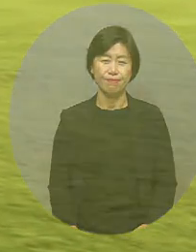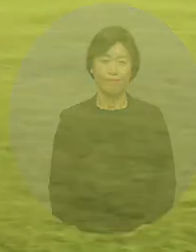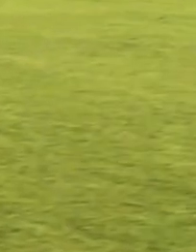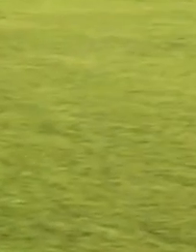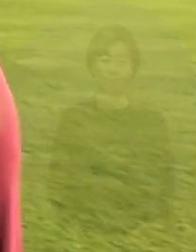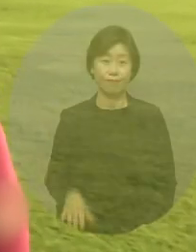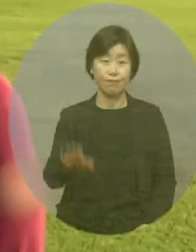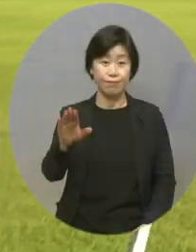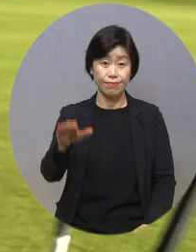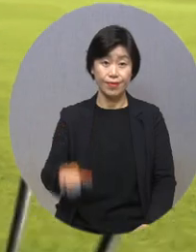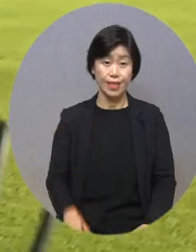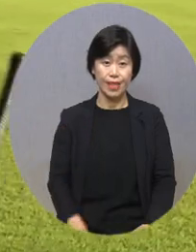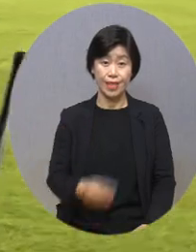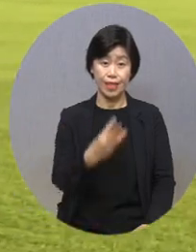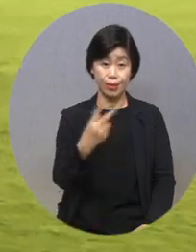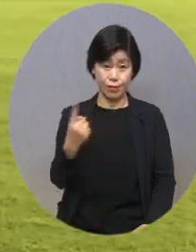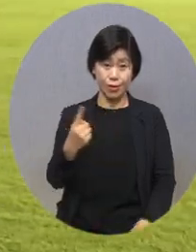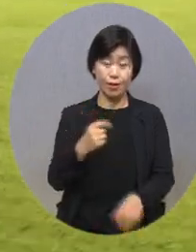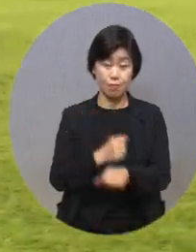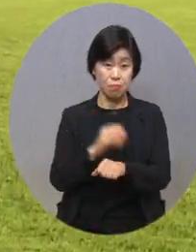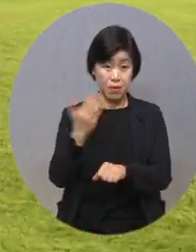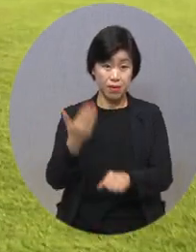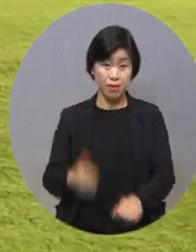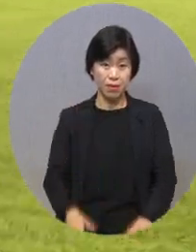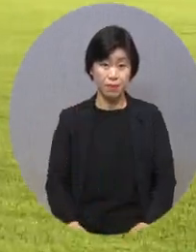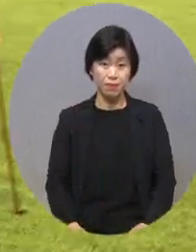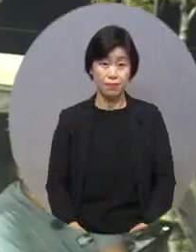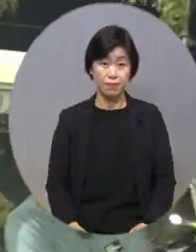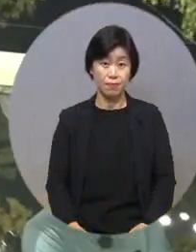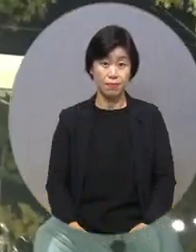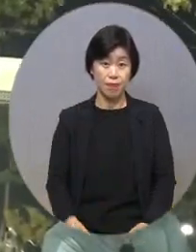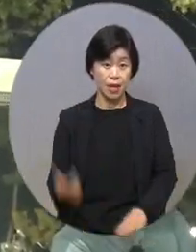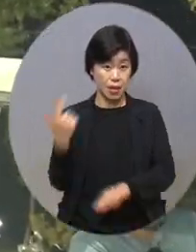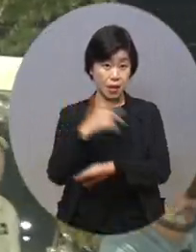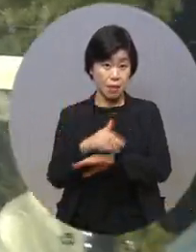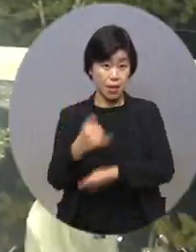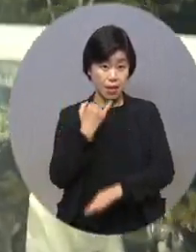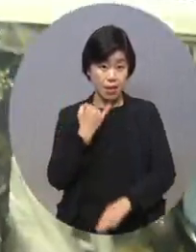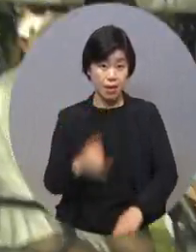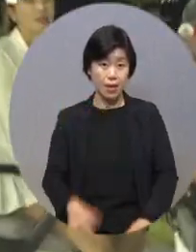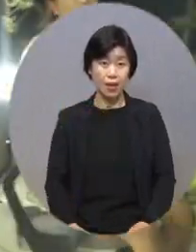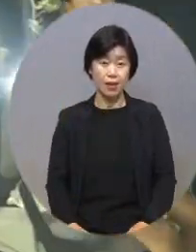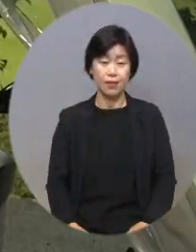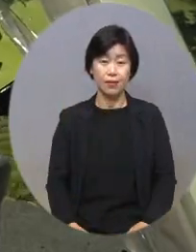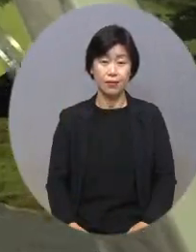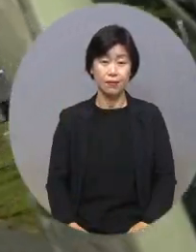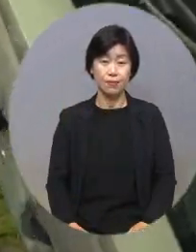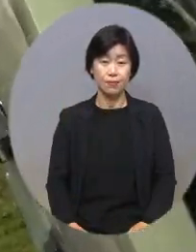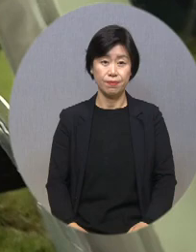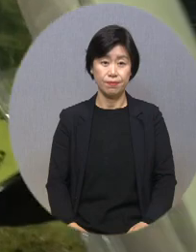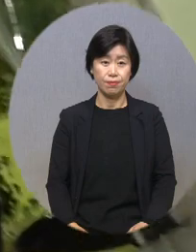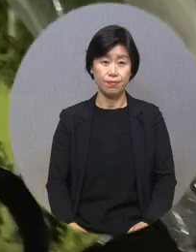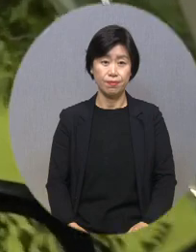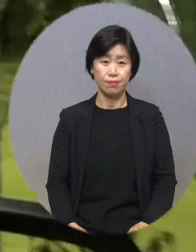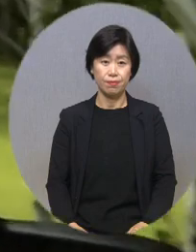오빠 쓰리온 해도 되죠? 쓰리온? 쓰리온 작전? 와 근데 이제 광재가 오니까 너무 마음